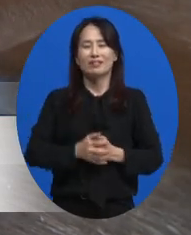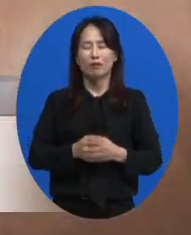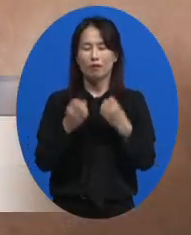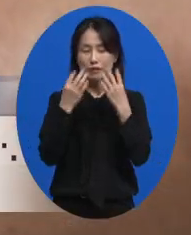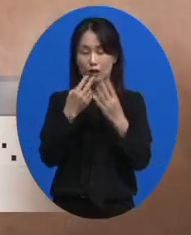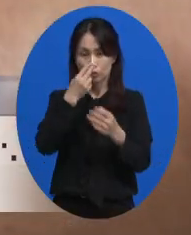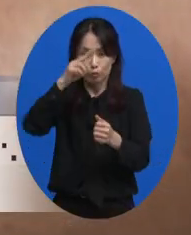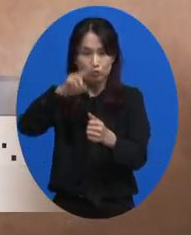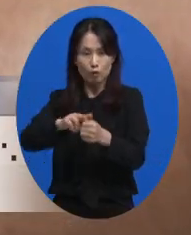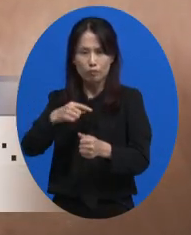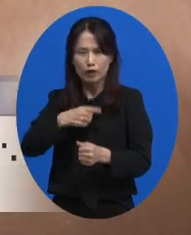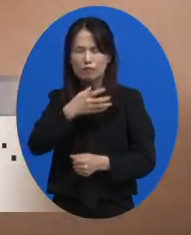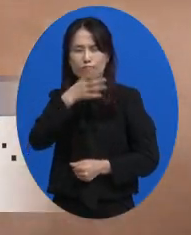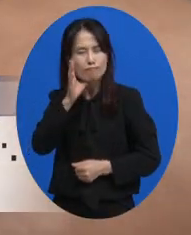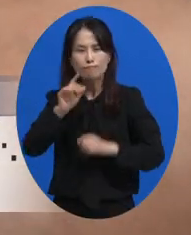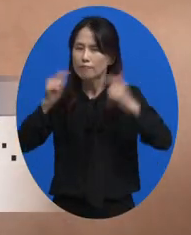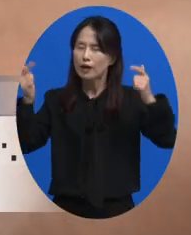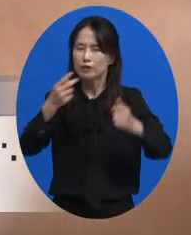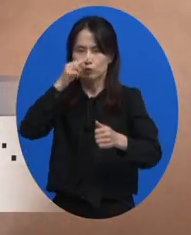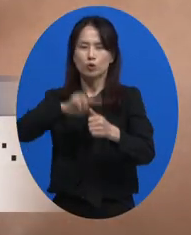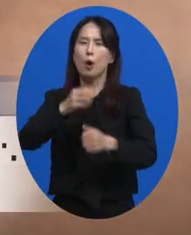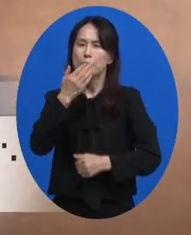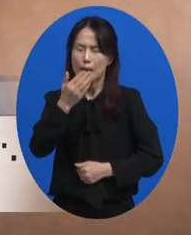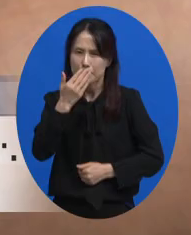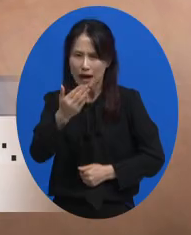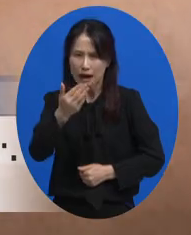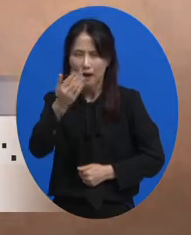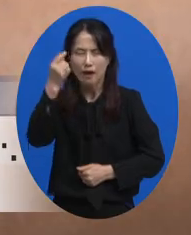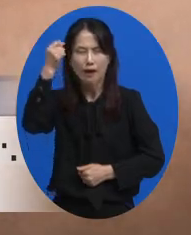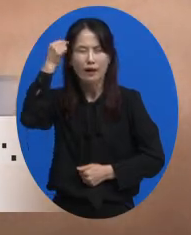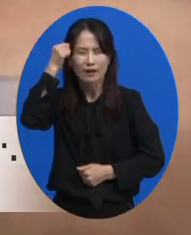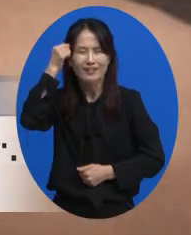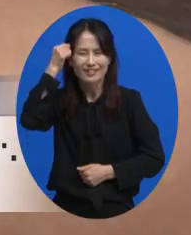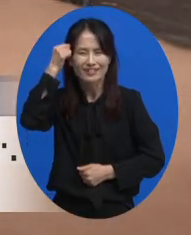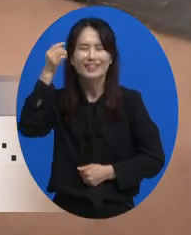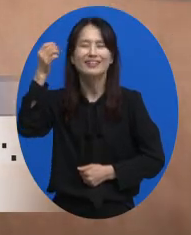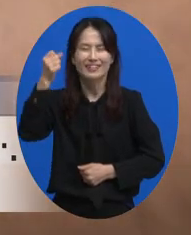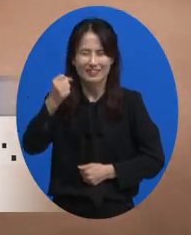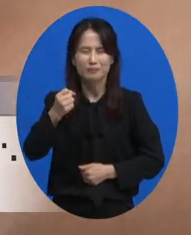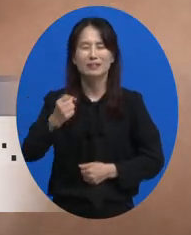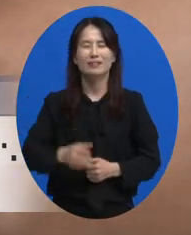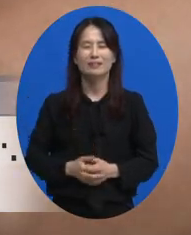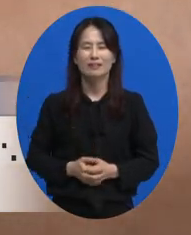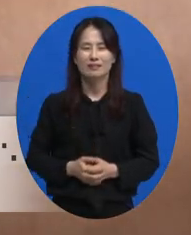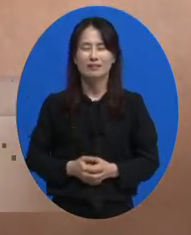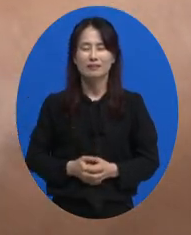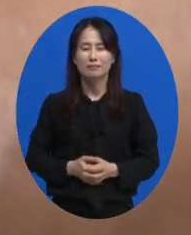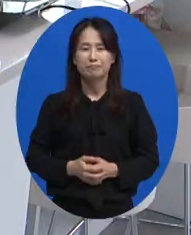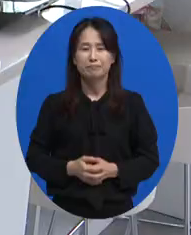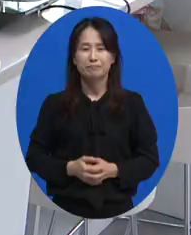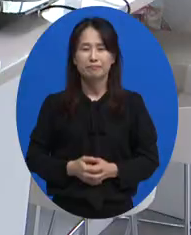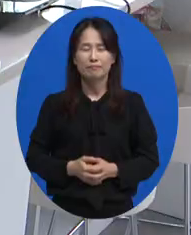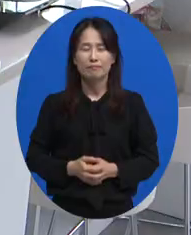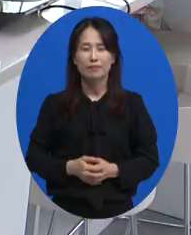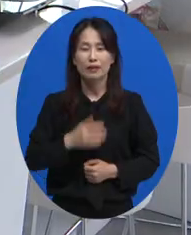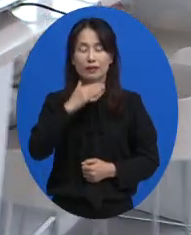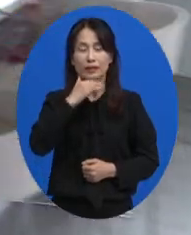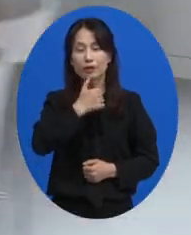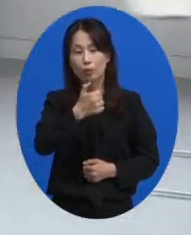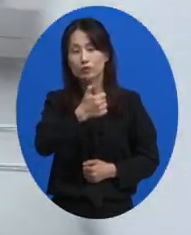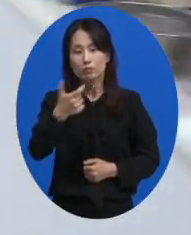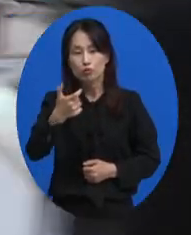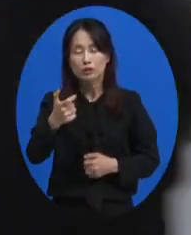재밌겠구나. 아 이게 도전해도 나이 먹어서 진짜 할 수 있겠구나. 이런 느낌을 많이